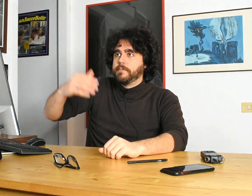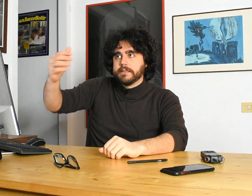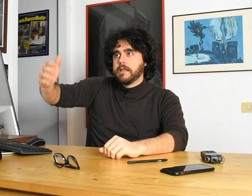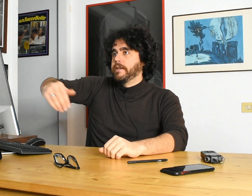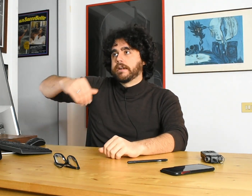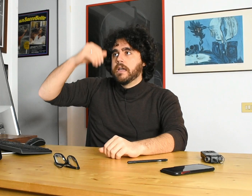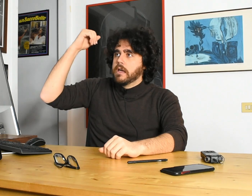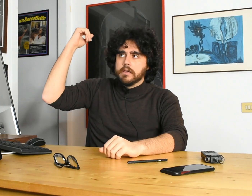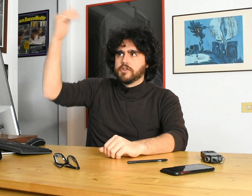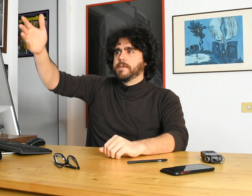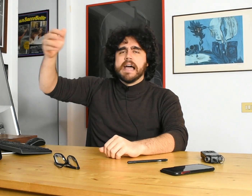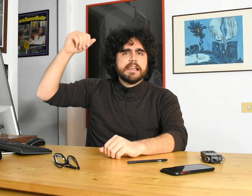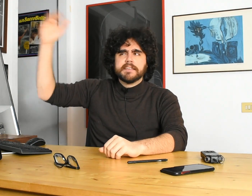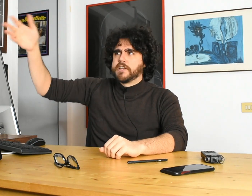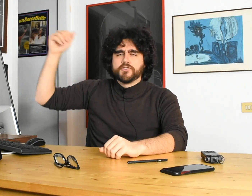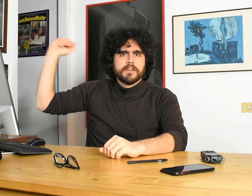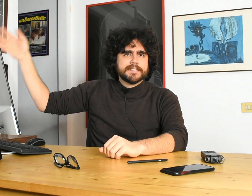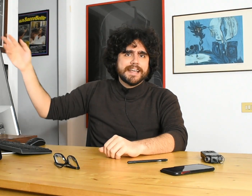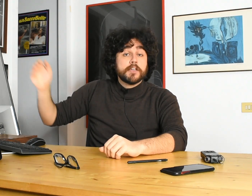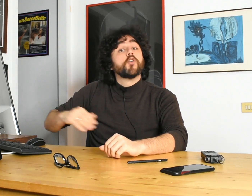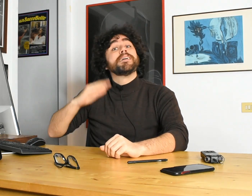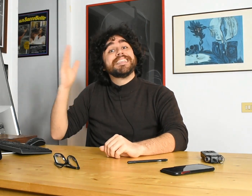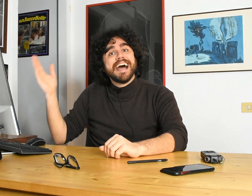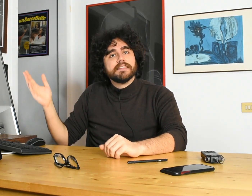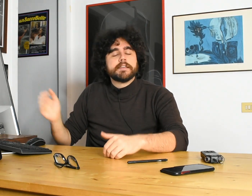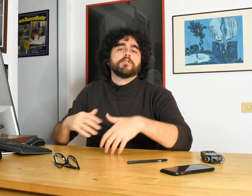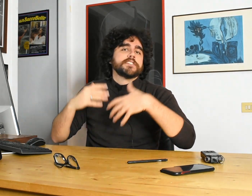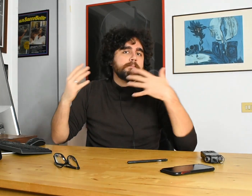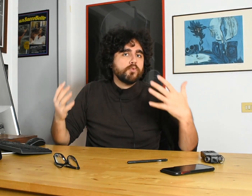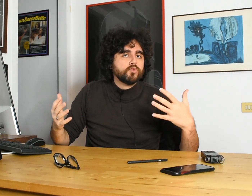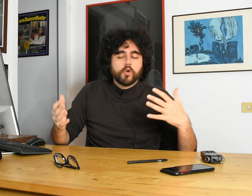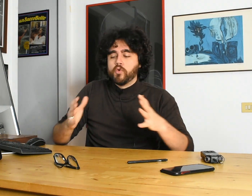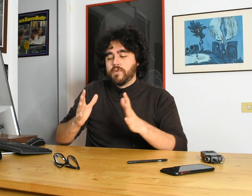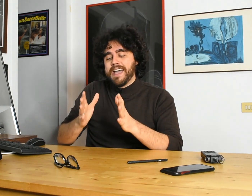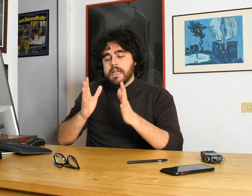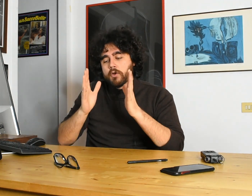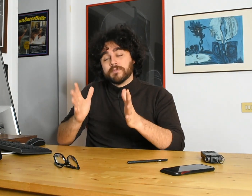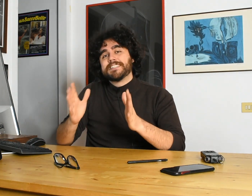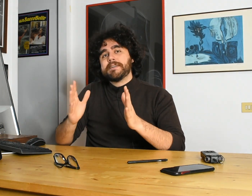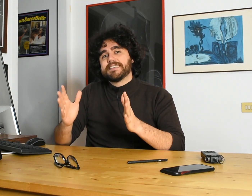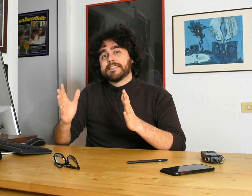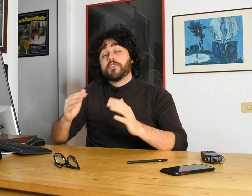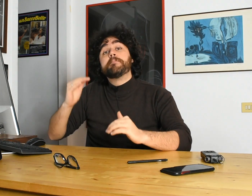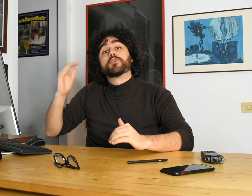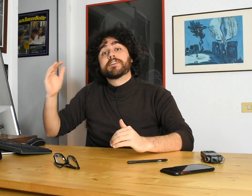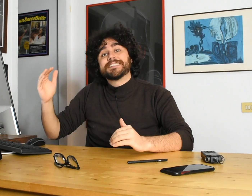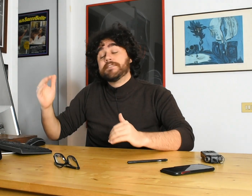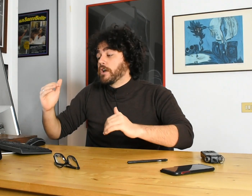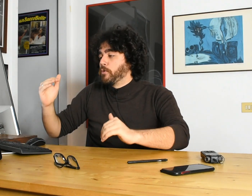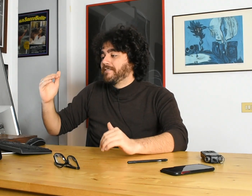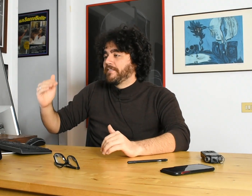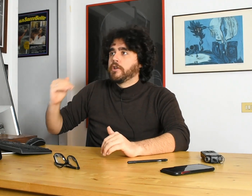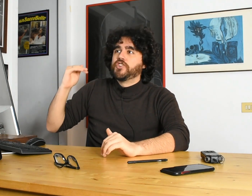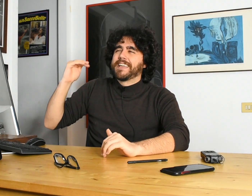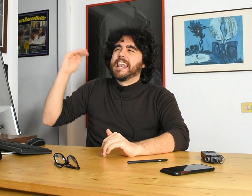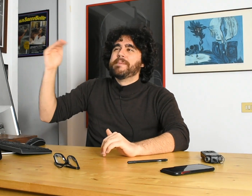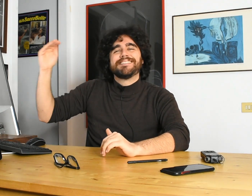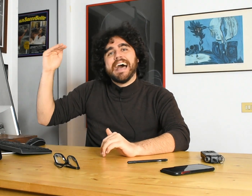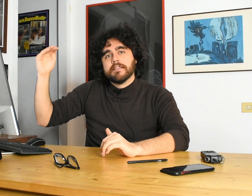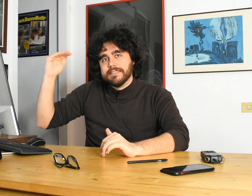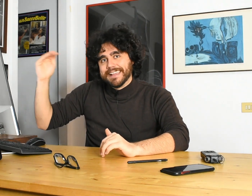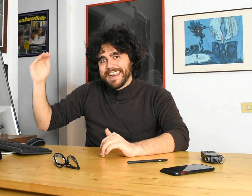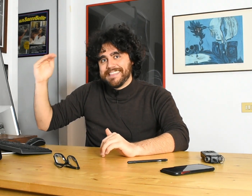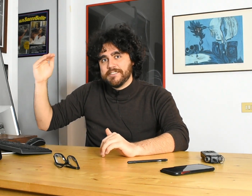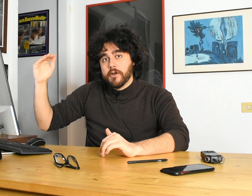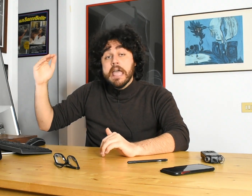che servono per dire per gli ospedali, l'esercito, le strade, come gli altri, ossia appunto con un sistema di tassazione progressivo che può arrivare fino a circa la